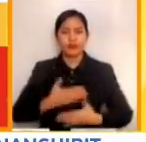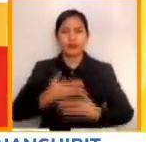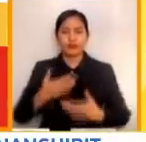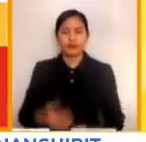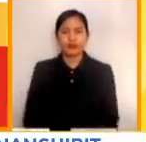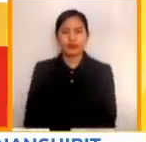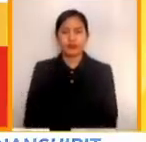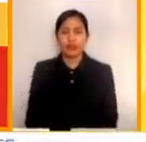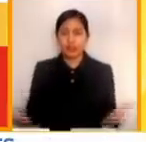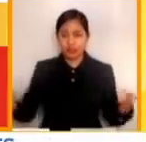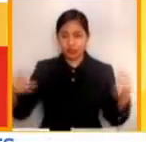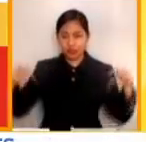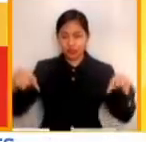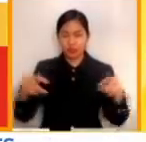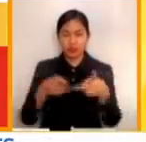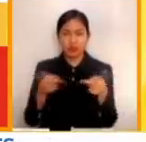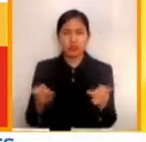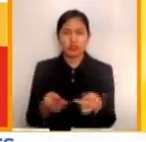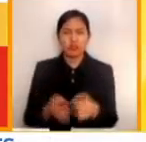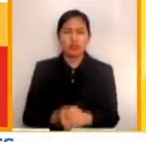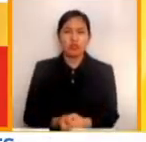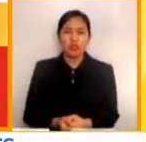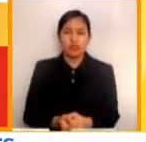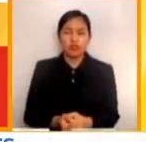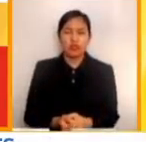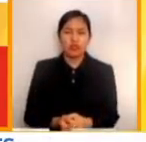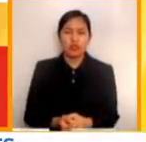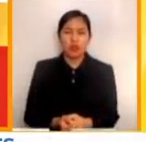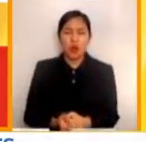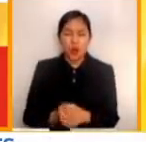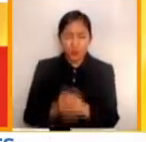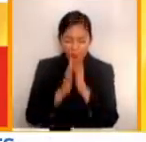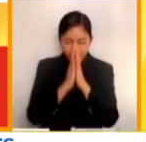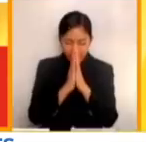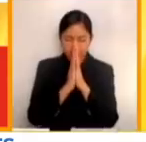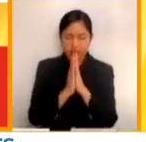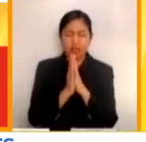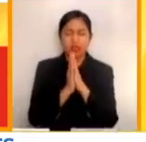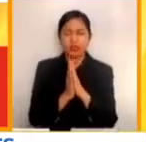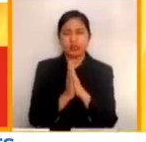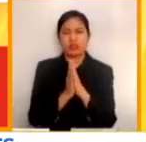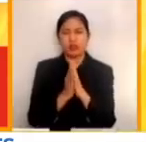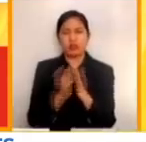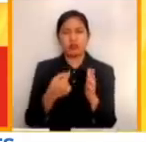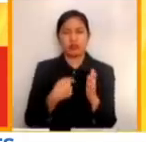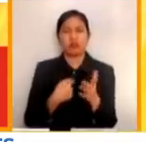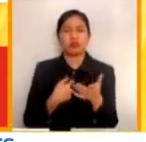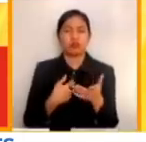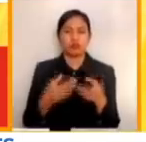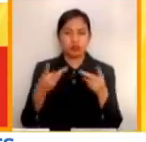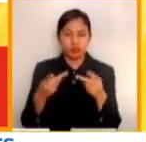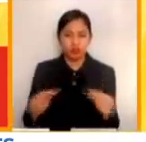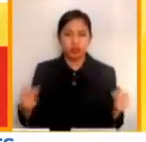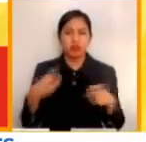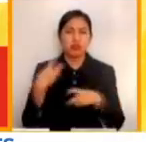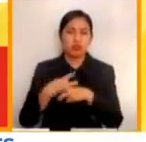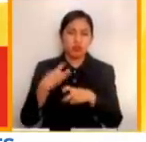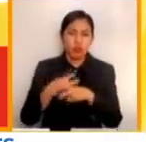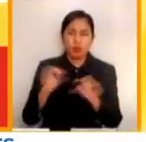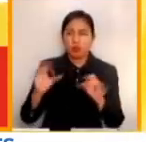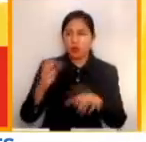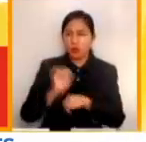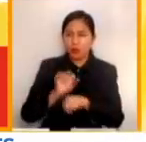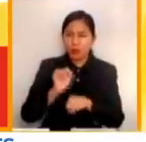natin, sana matapos na ang hirap. Ang hirap ng tao dahil walang mahanap buhay, maraming